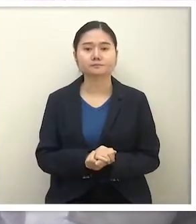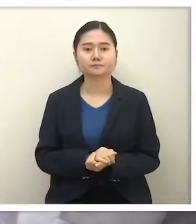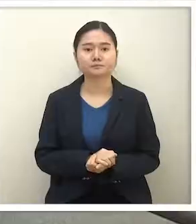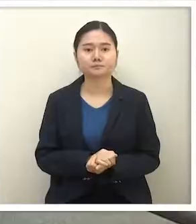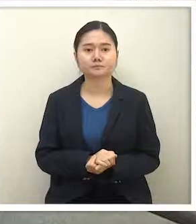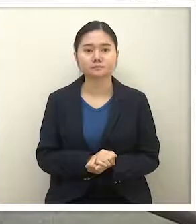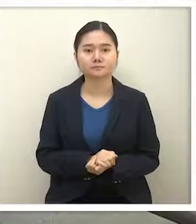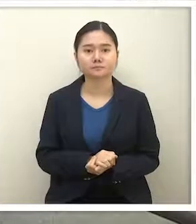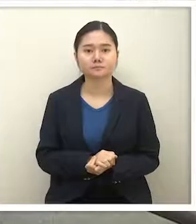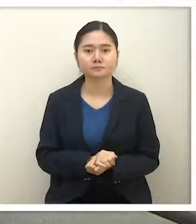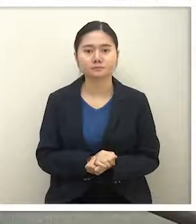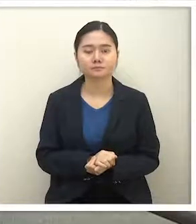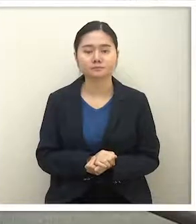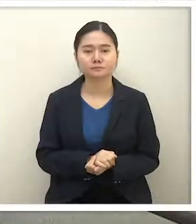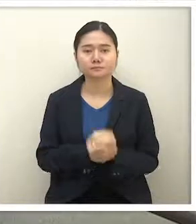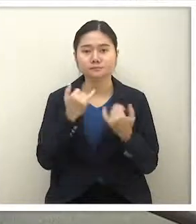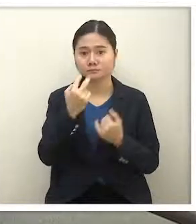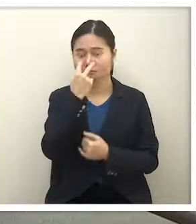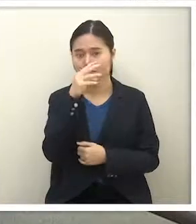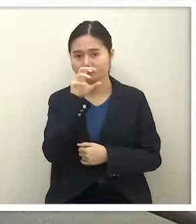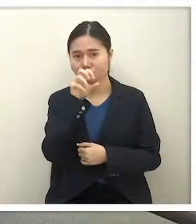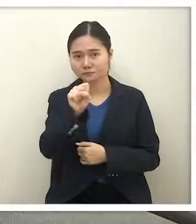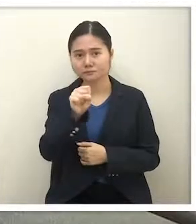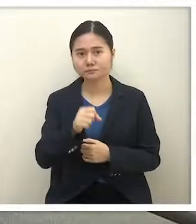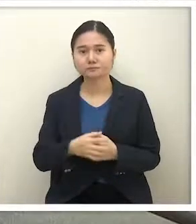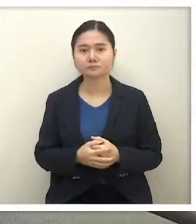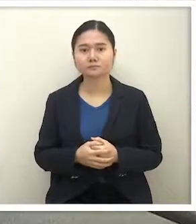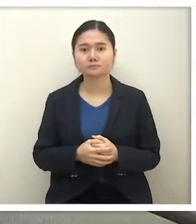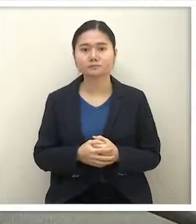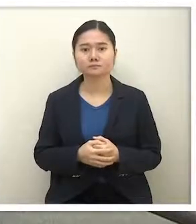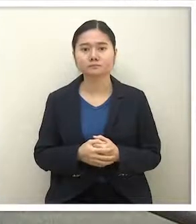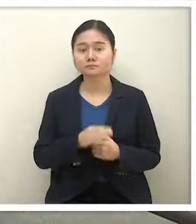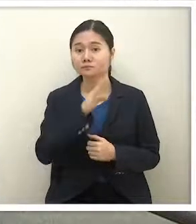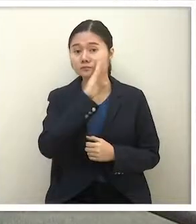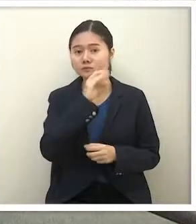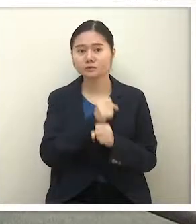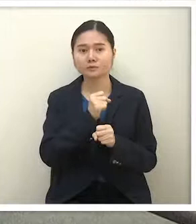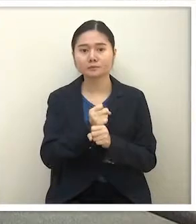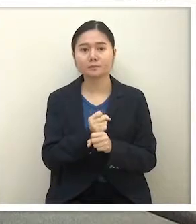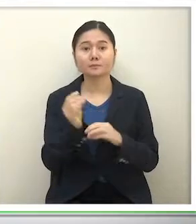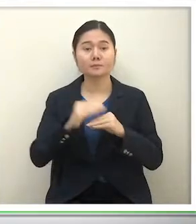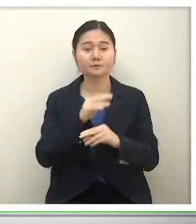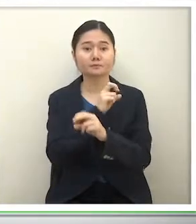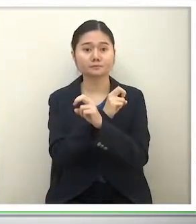ราวนี้สังเกตนะครับตรงนี้เวลาเราใส่กระดูกเข้าไปเนี่ย